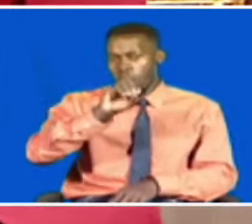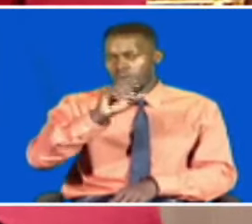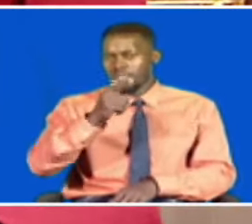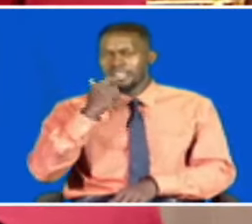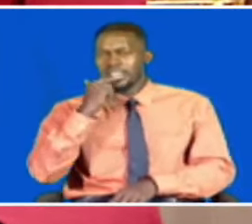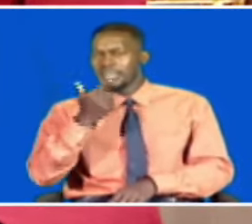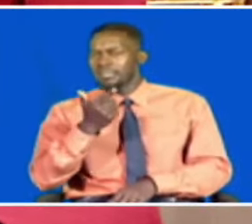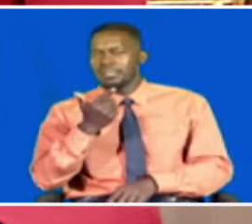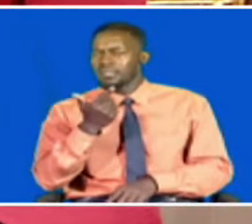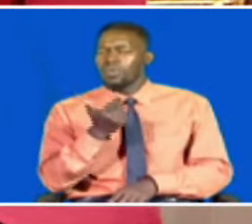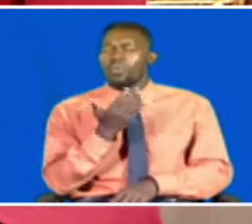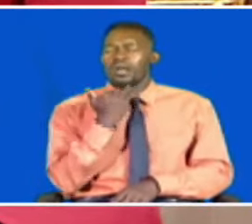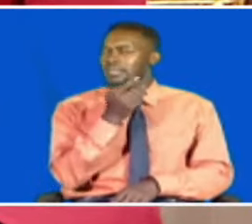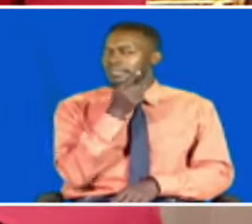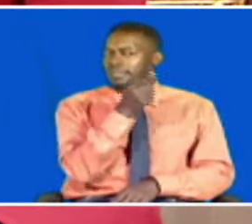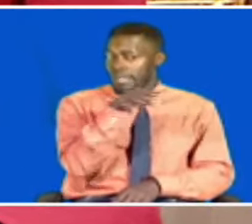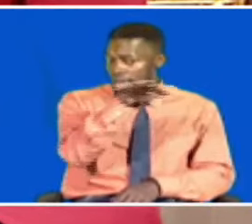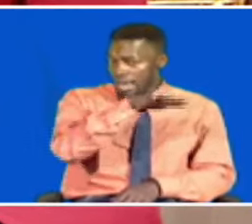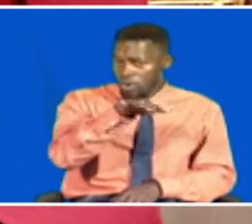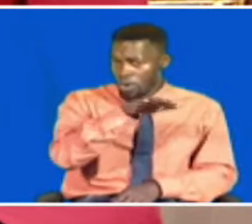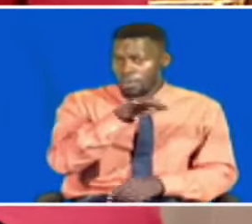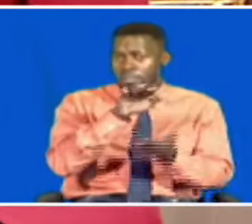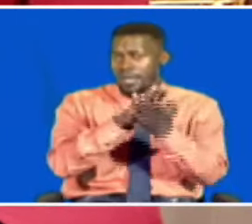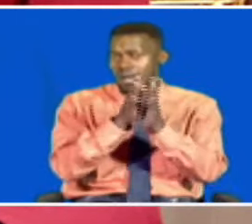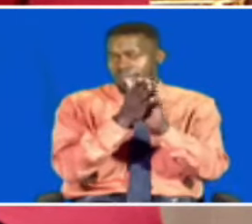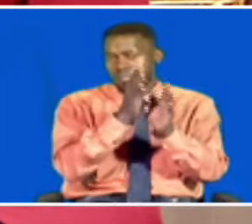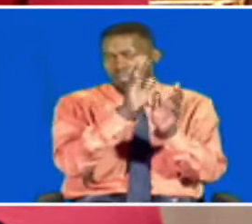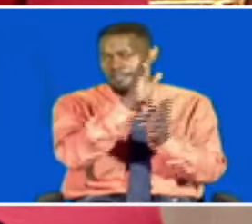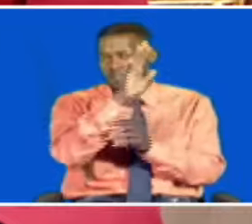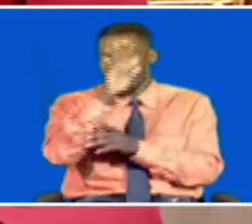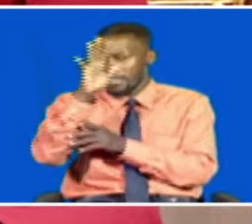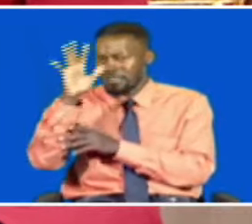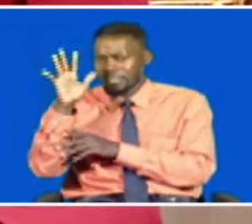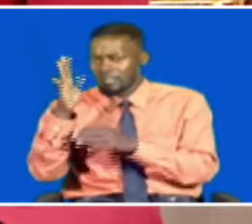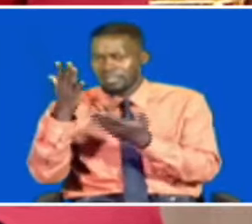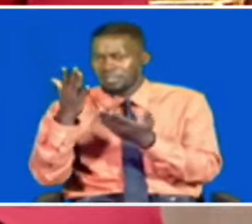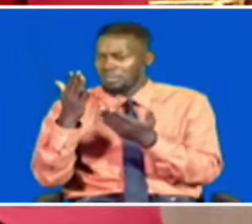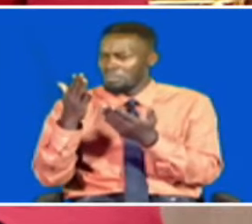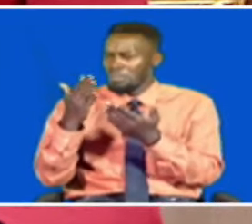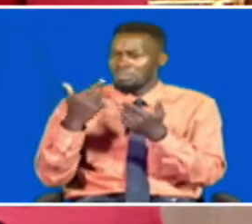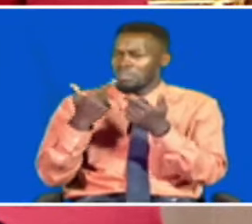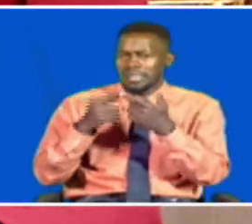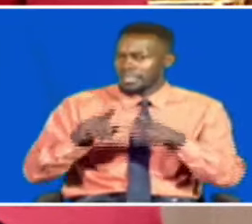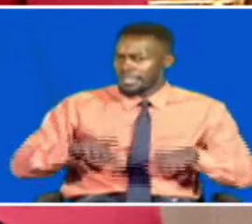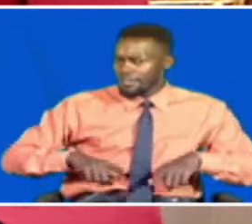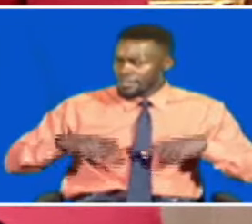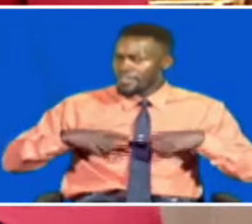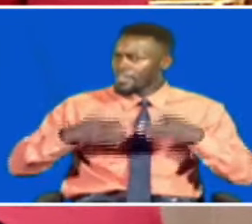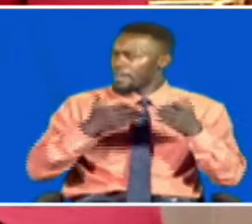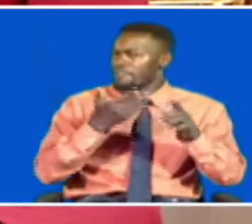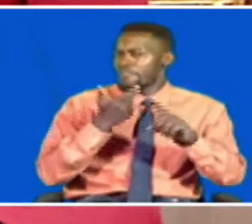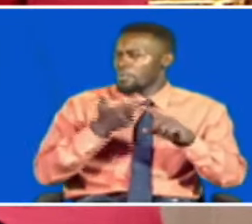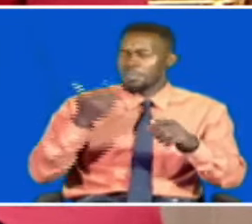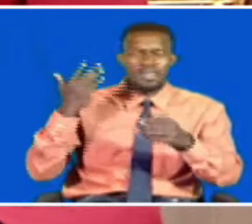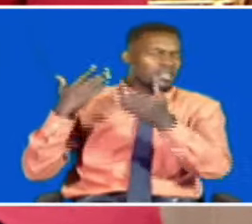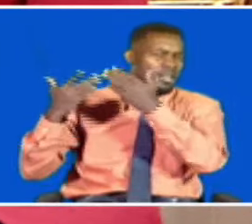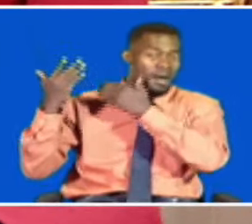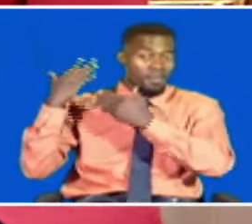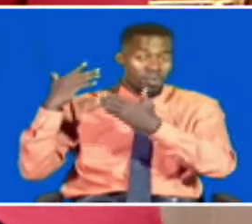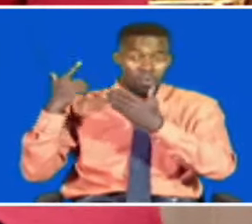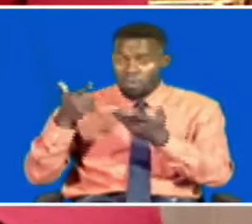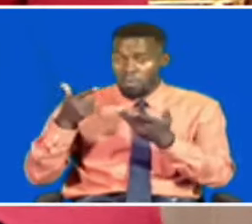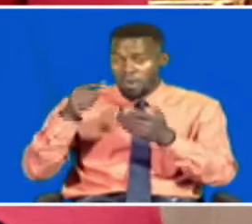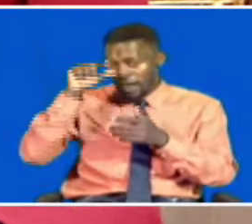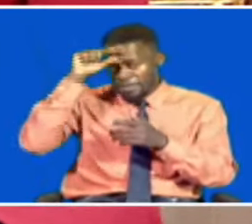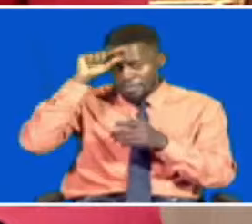msitu, wakisema kwamba eneo hilo lilikuwa makao yao kutoka jadi. Jamii hiyo inasema kuwa ilifurushwa kutoka eneo hilo zaidi ya